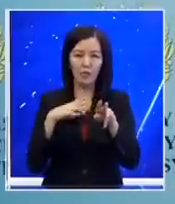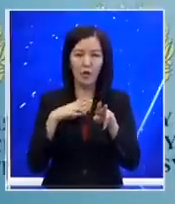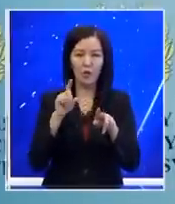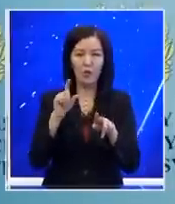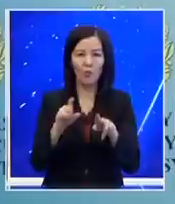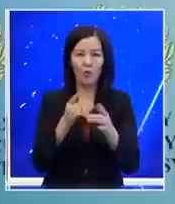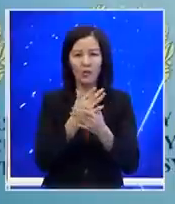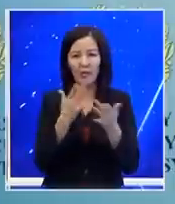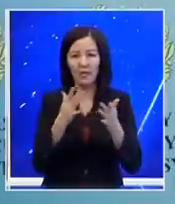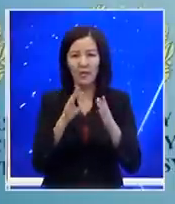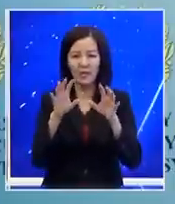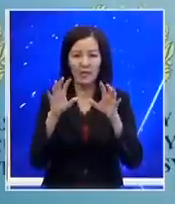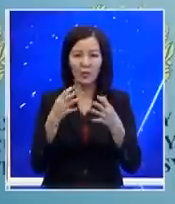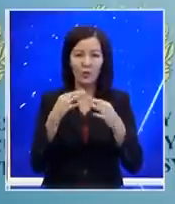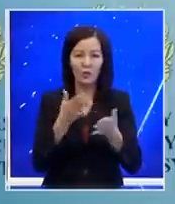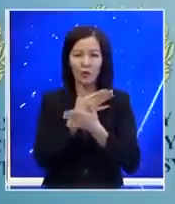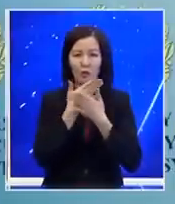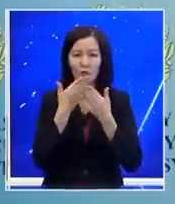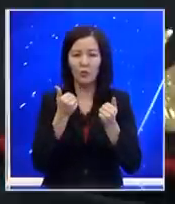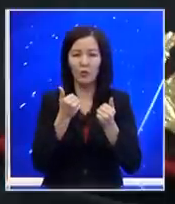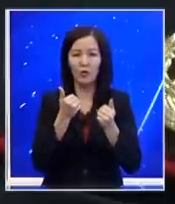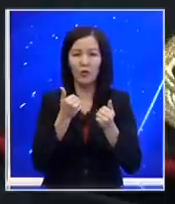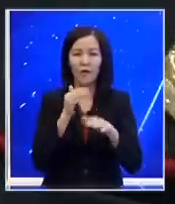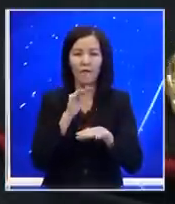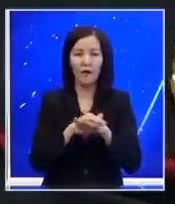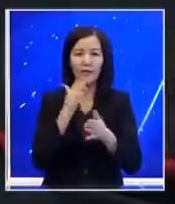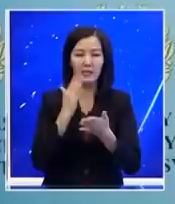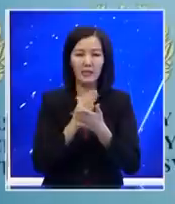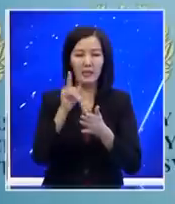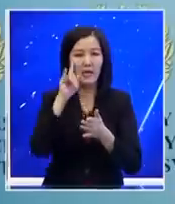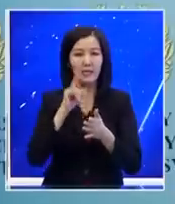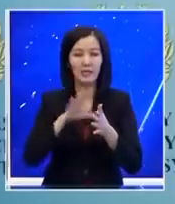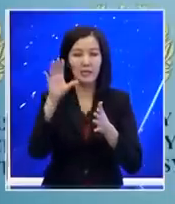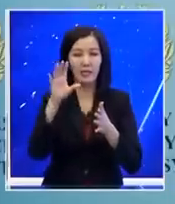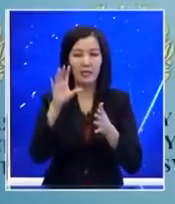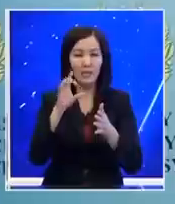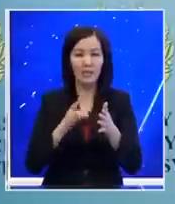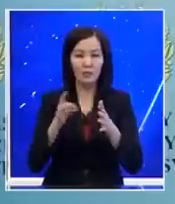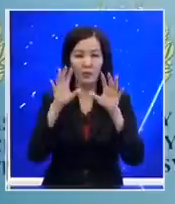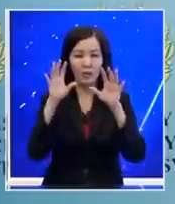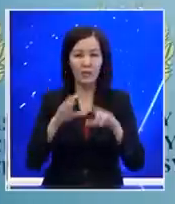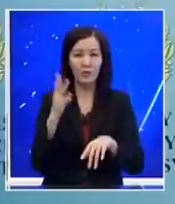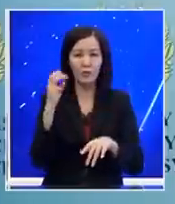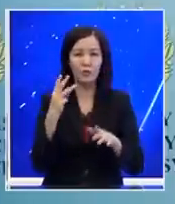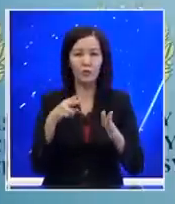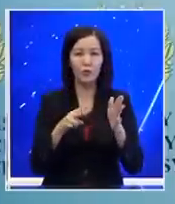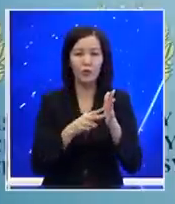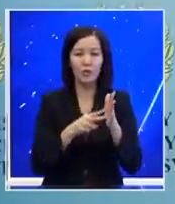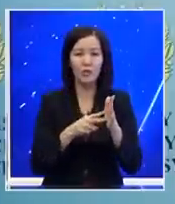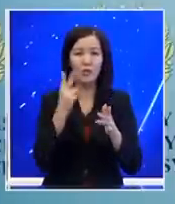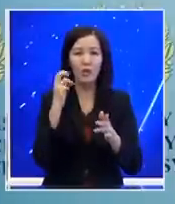оқ дәрілерін заңсыз сақтаған деректері әшкереленді. Аталған дерек Қазақстан Республикасының қылмыстық кодексінің 337-ші